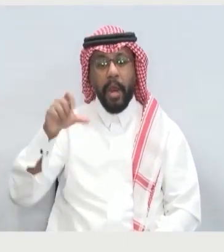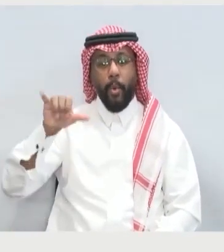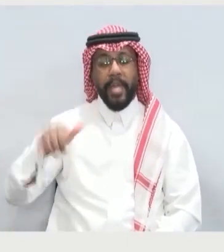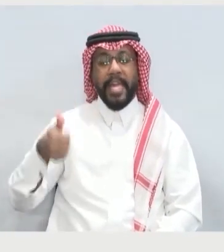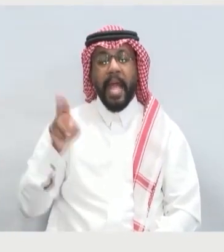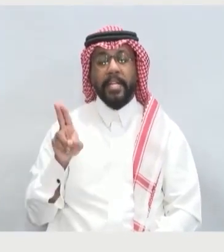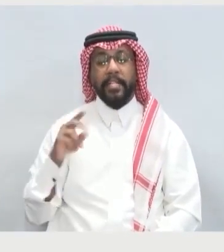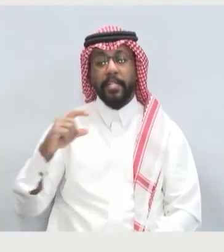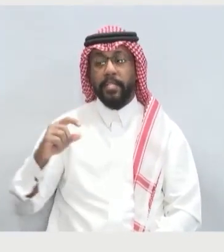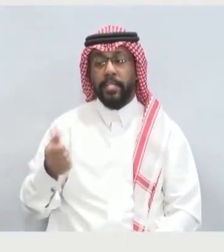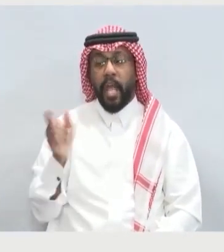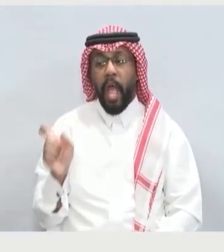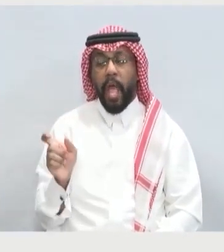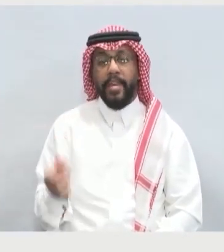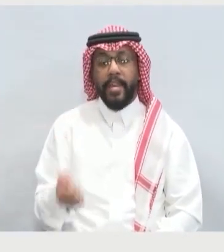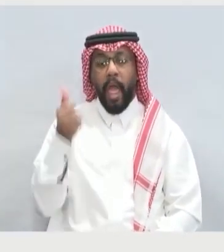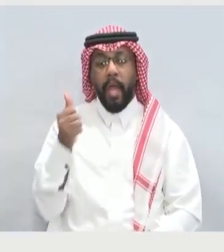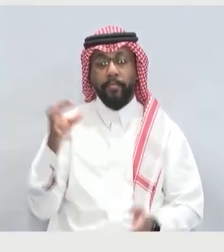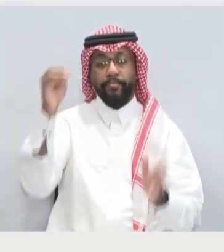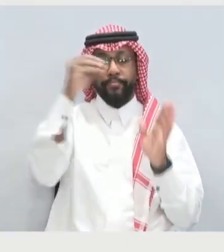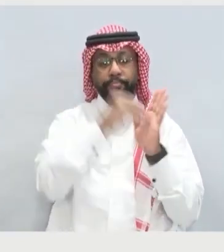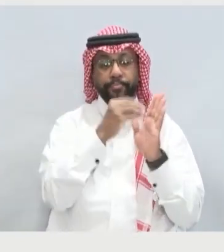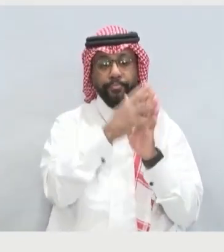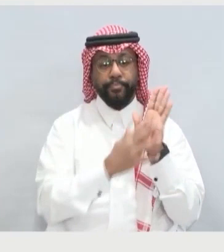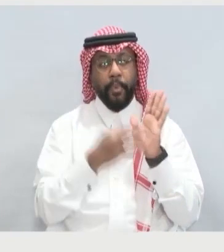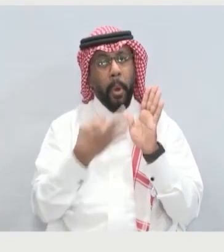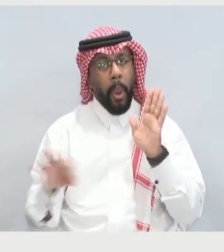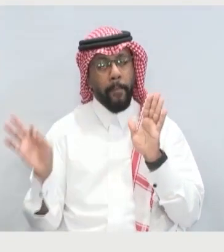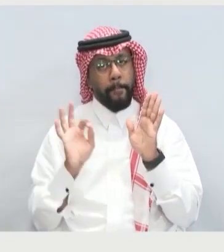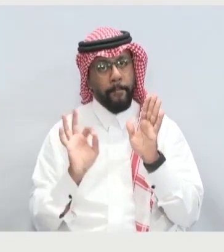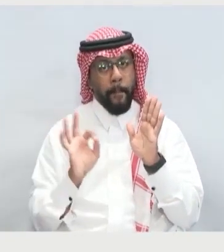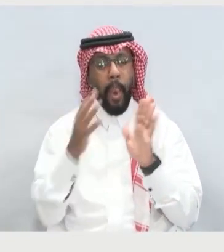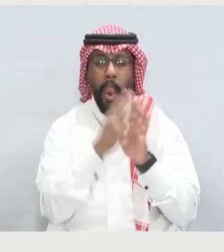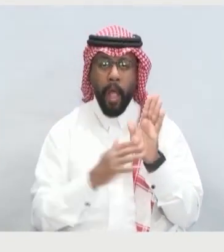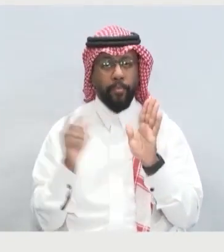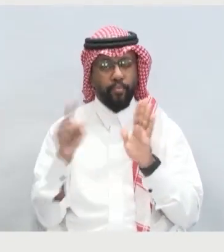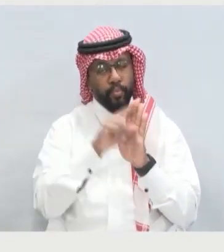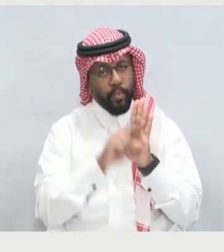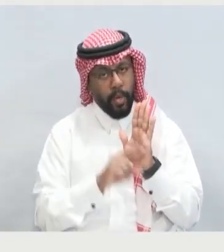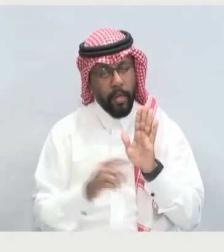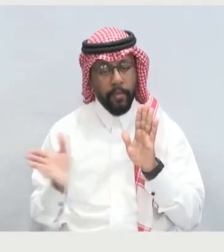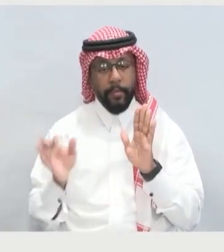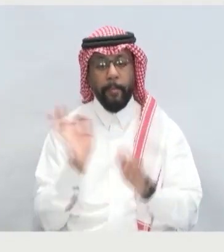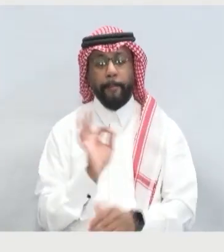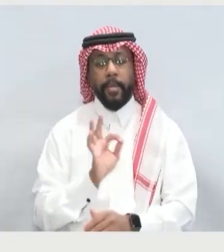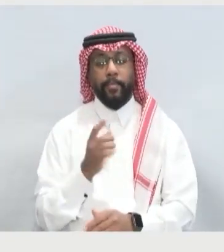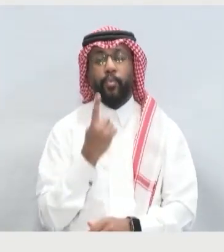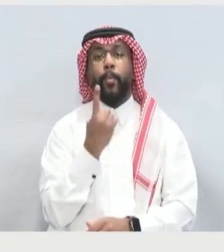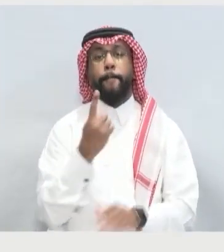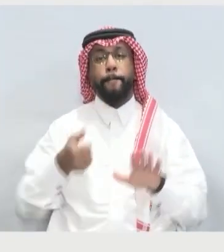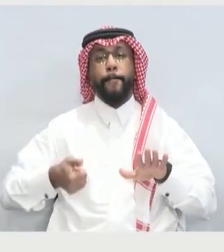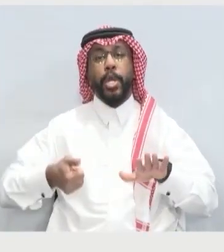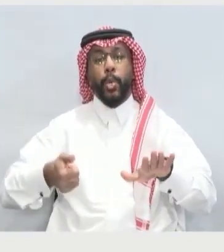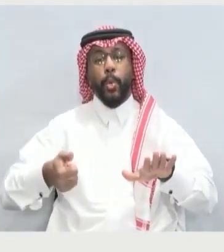المركز المالي و سنستمر بهذا المثال في جميع الدروس ففي حوزته او في حوزه هذا